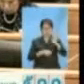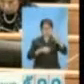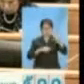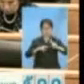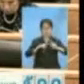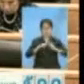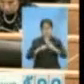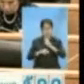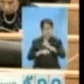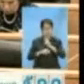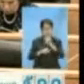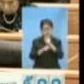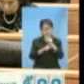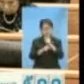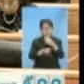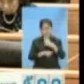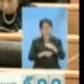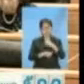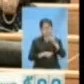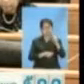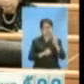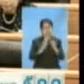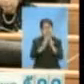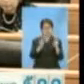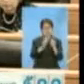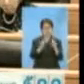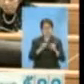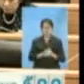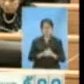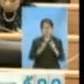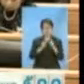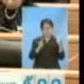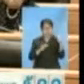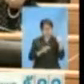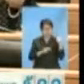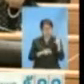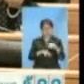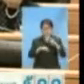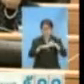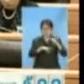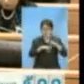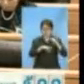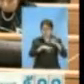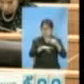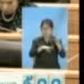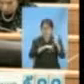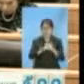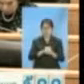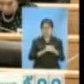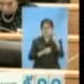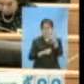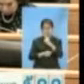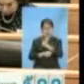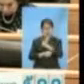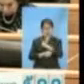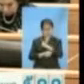มก็อยากจะถามทางกรรมาธิการว่าท่านได้เร่งรัดกับผู้ที่เกี่ยวข้องไหมกระท